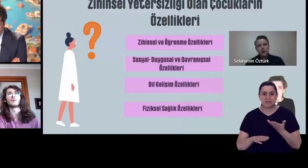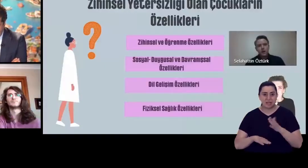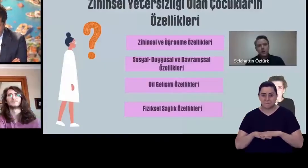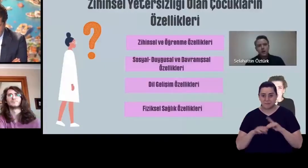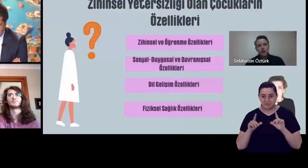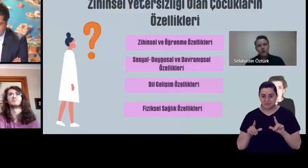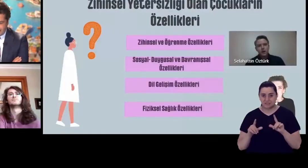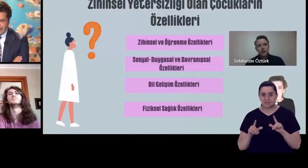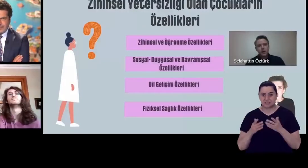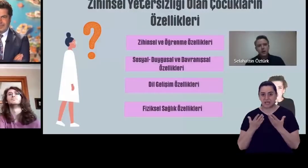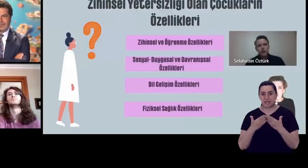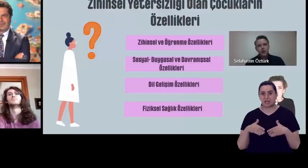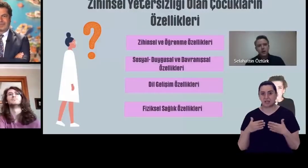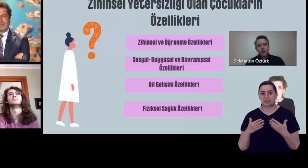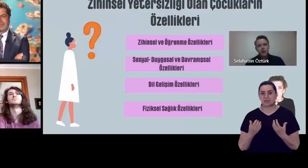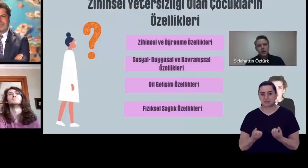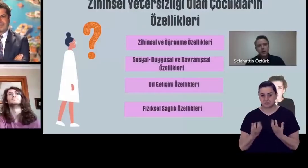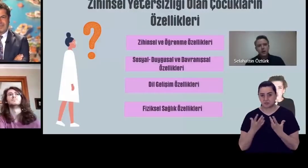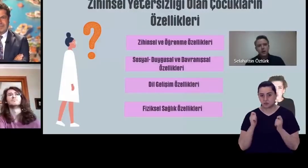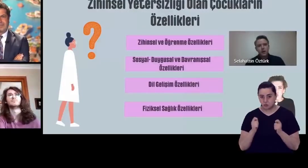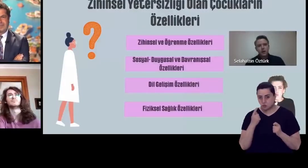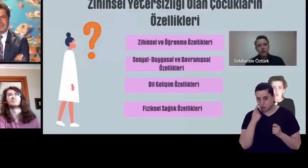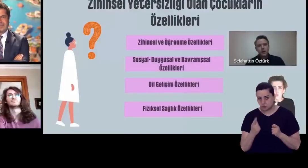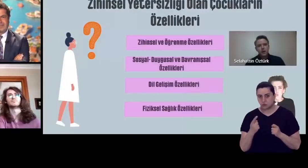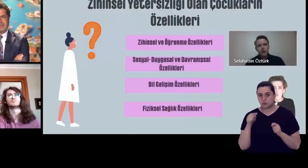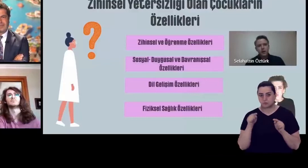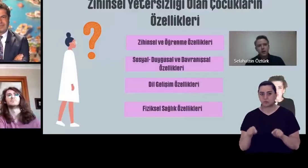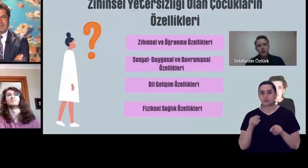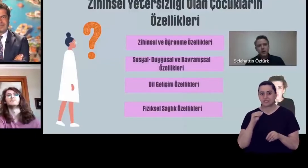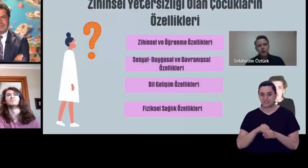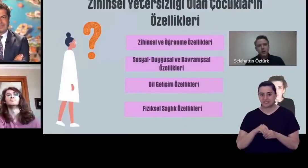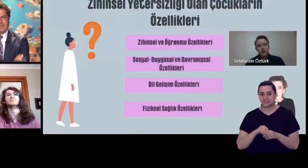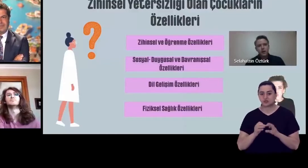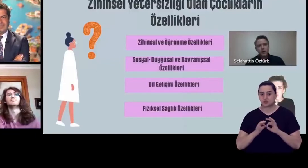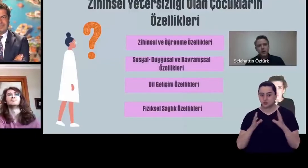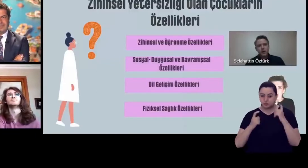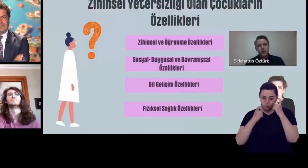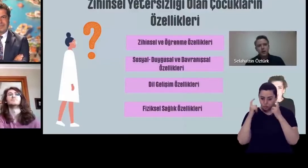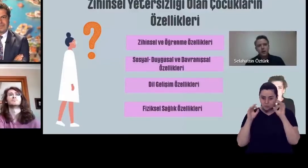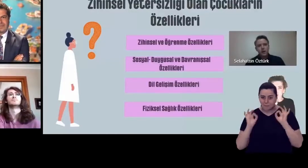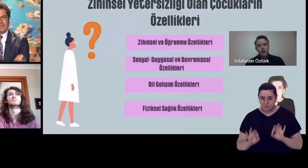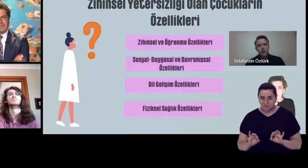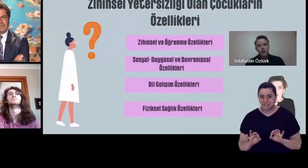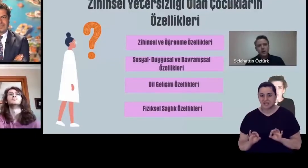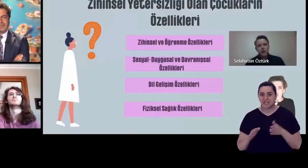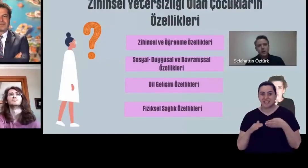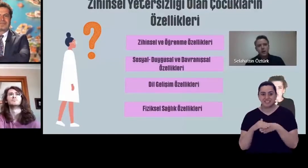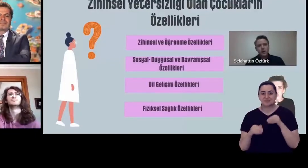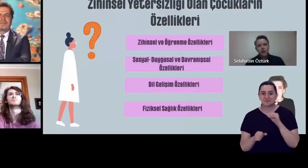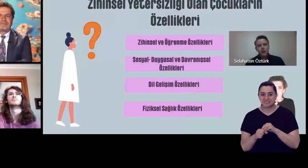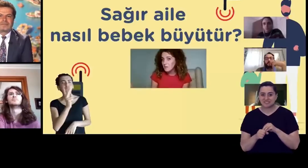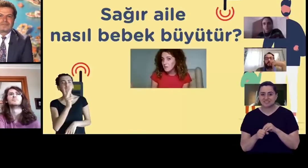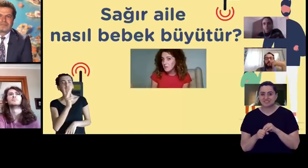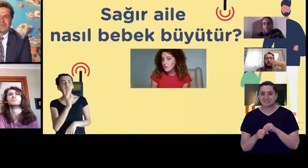ciddi ve etkilediğini gördük. Ve bunun tek çözümünün de erişilebilir